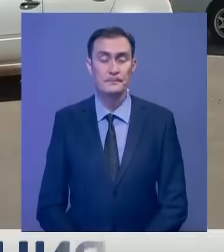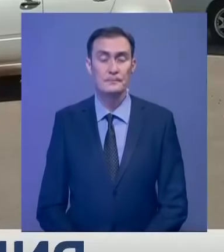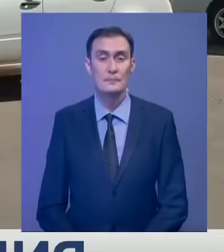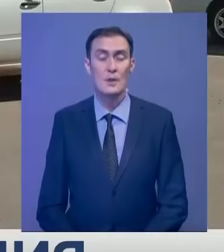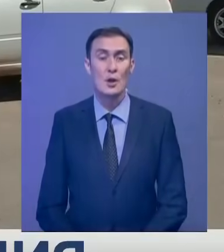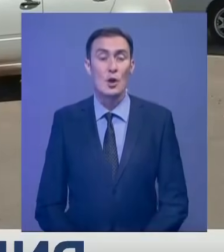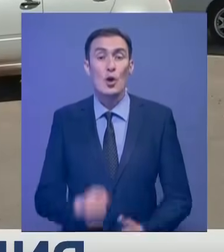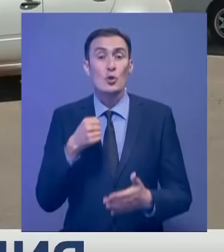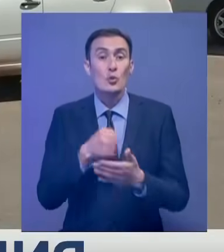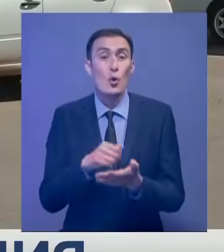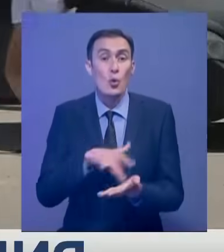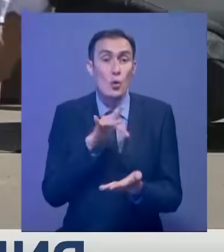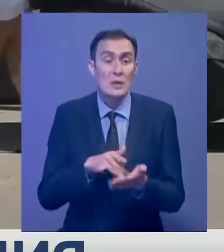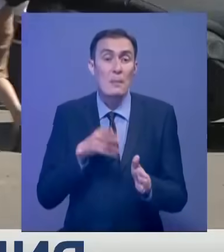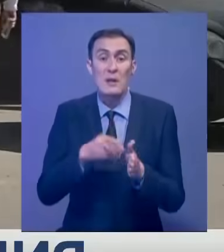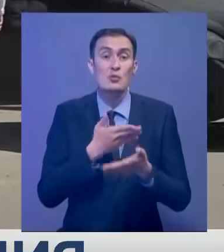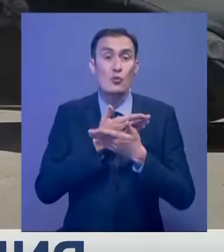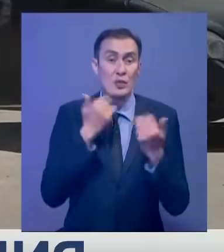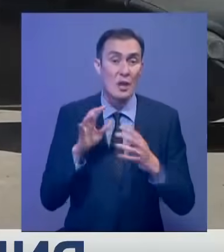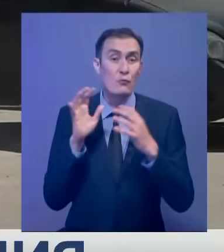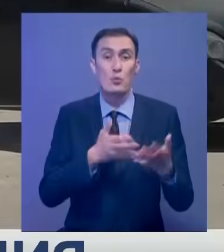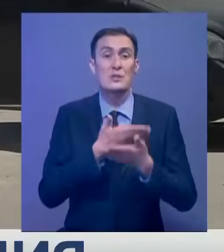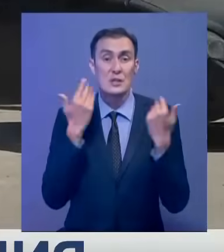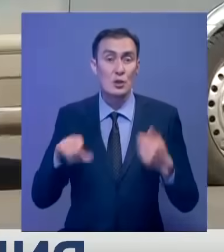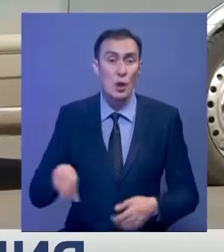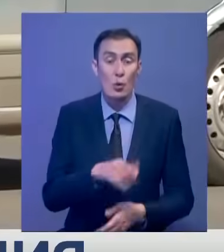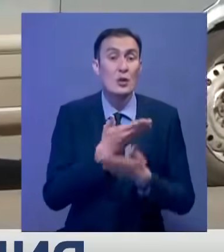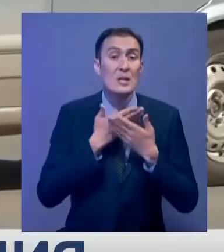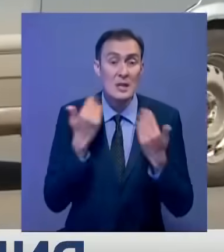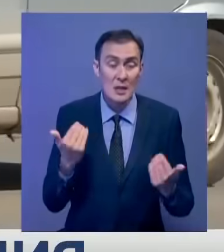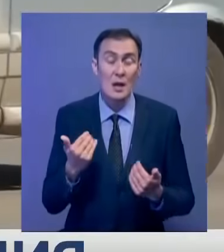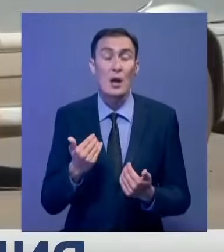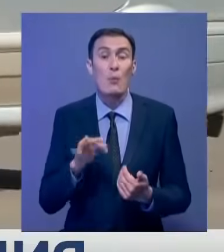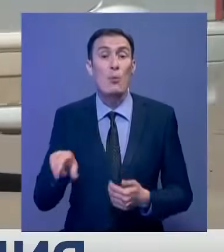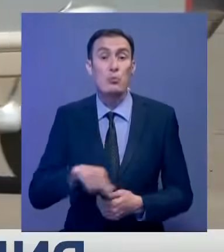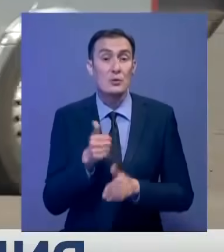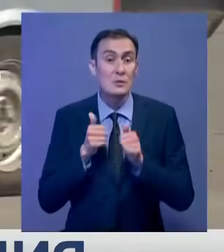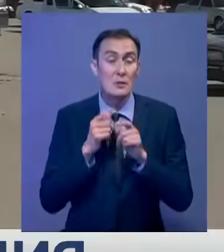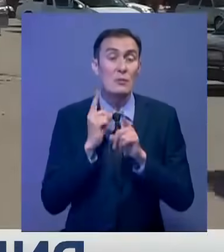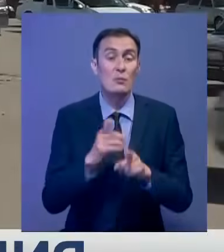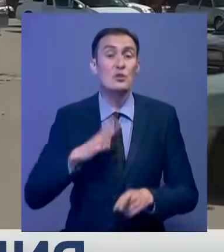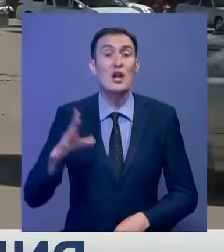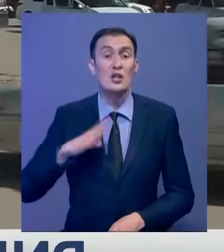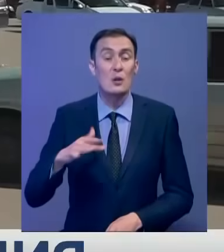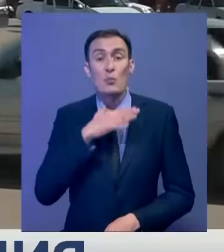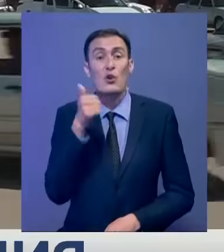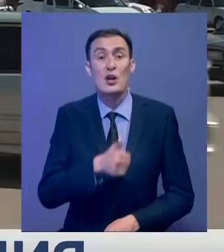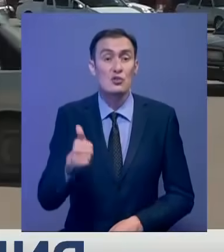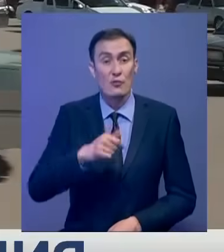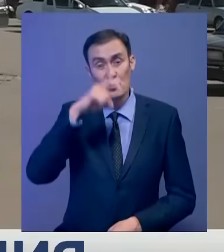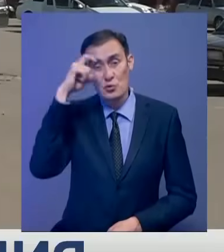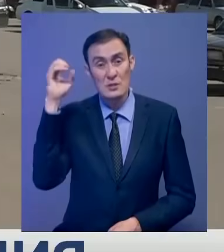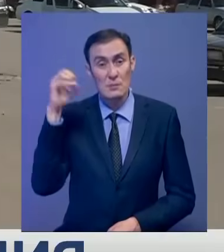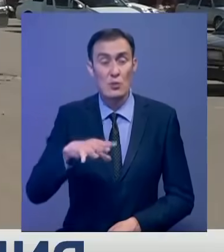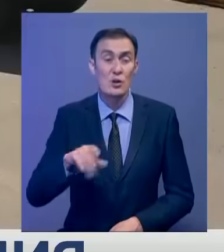До областного центра ни поездов, ни автобусов, ни дорог. Попутный транспорт, говорят жители Курмангазы, можно ожидать часами. В Солцепёке по